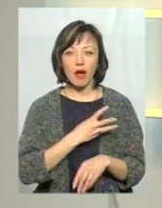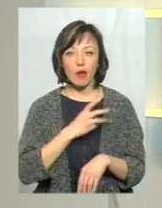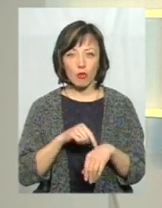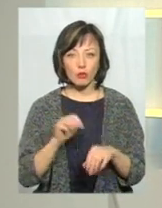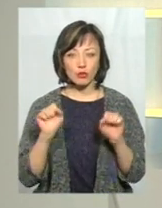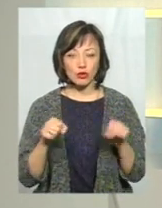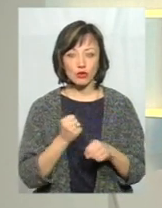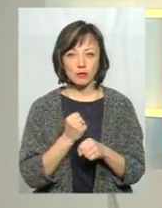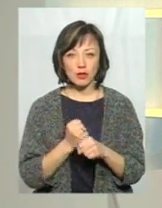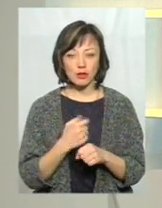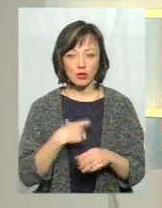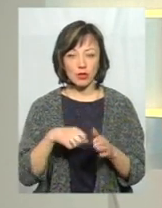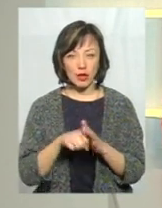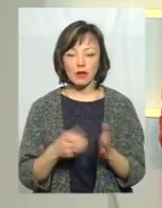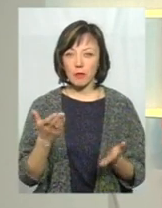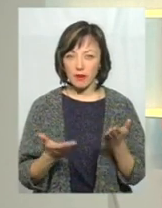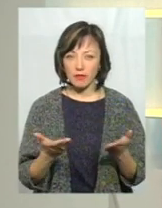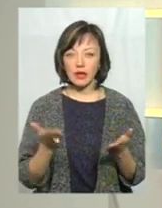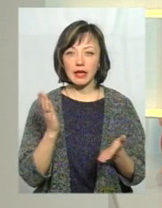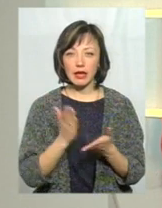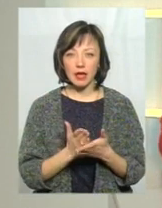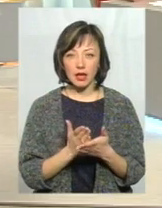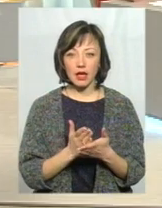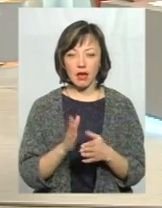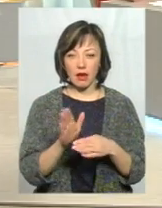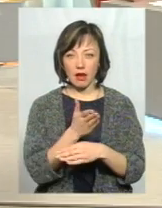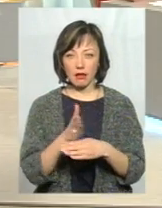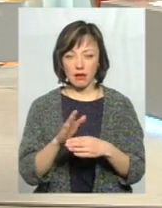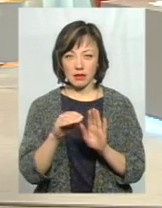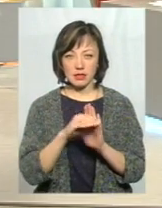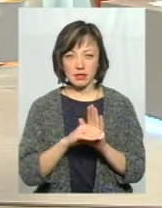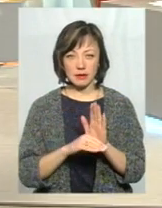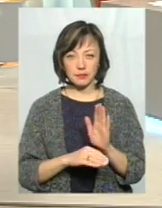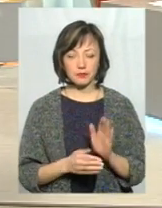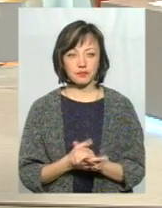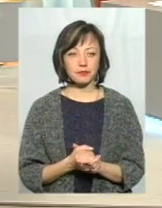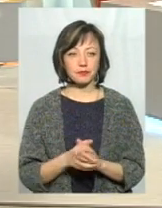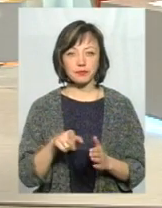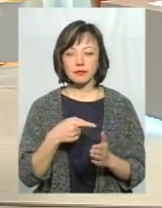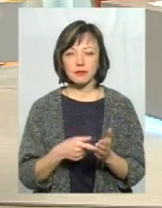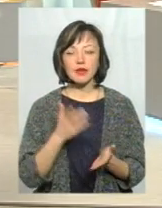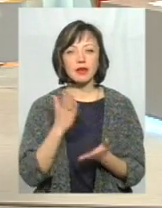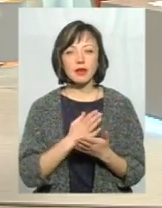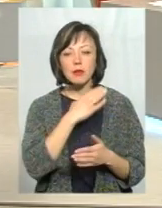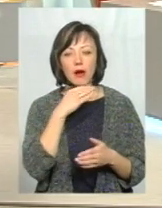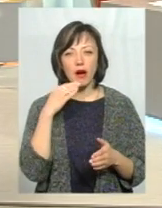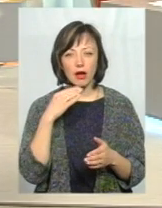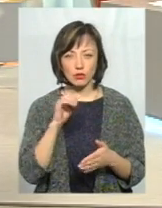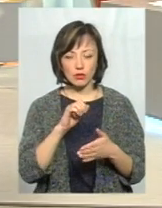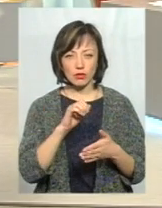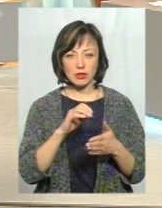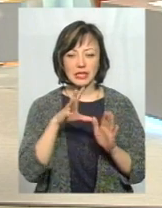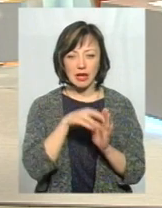може скоїти суїцид. Напевно, є якась градація, так? Є багато складових, якщо говорити